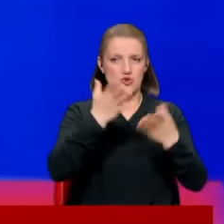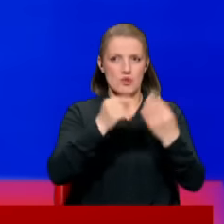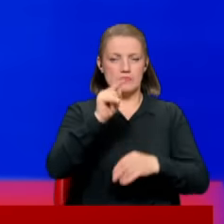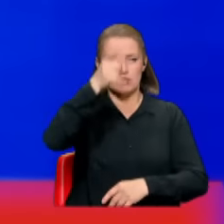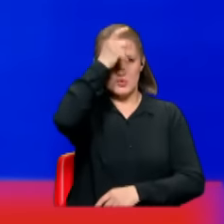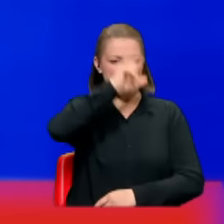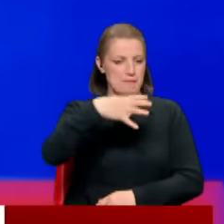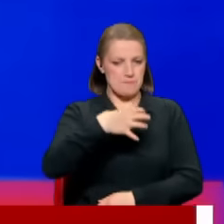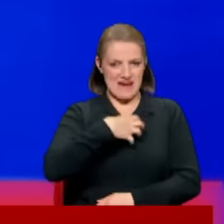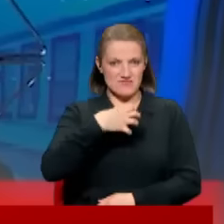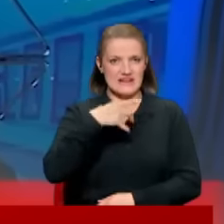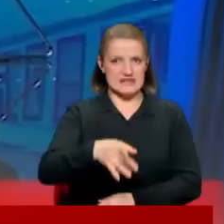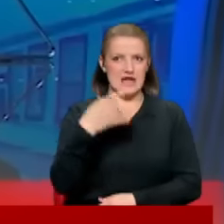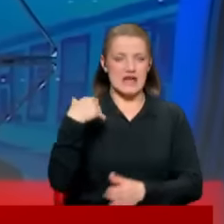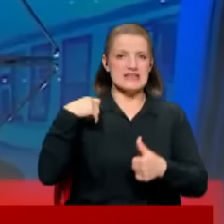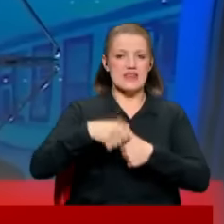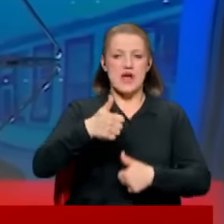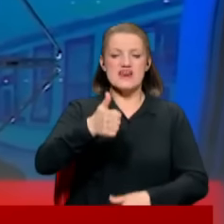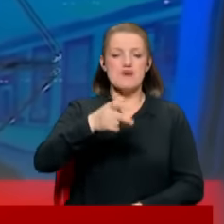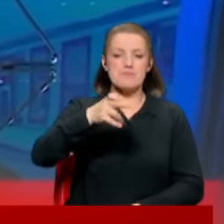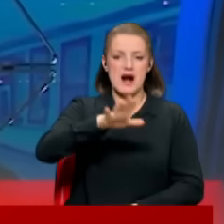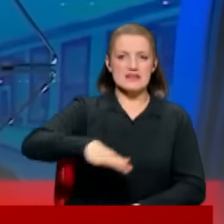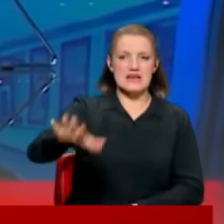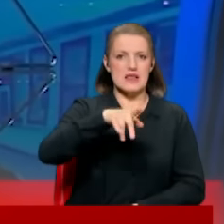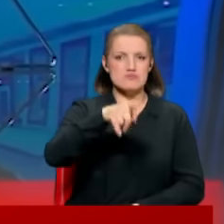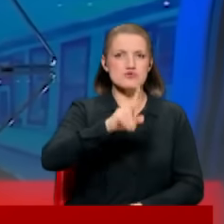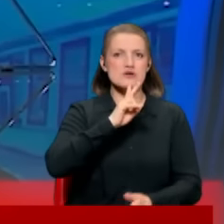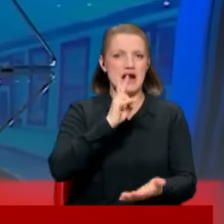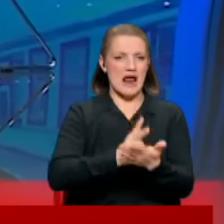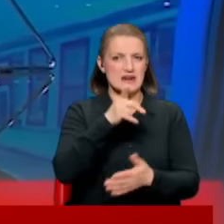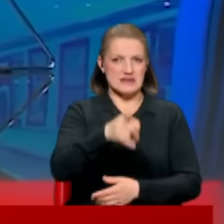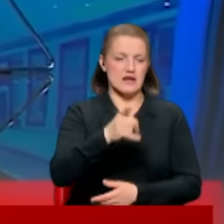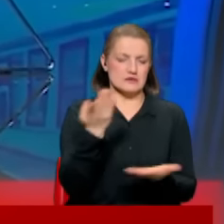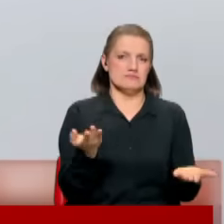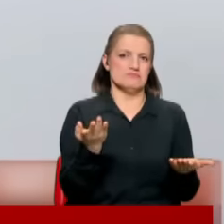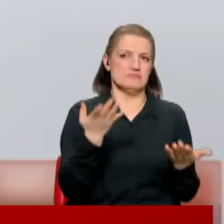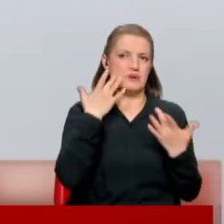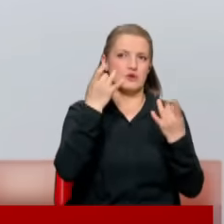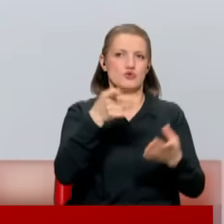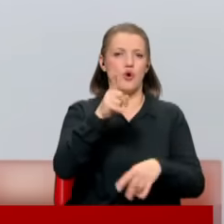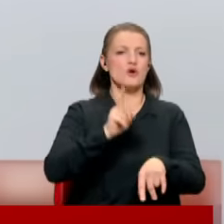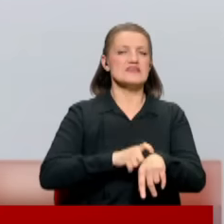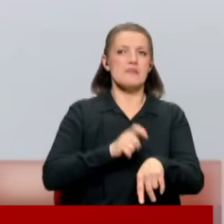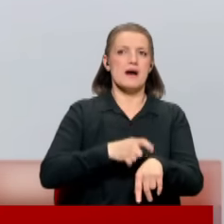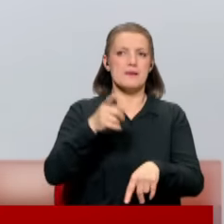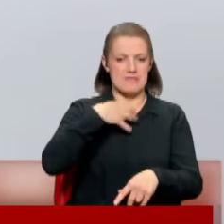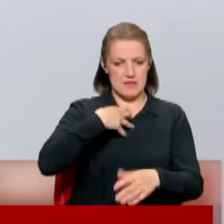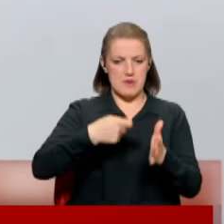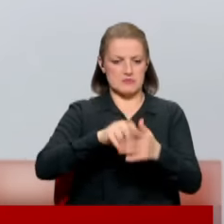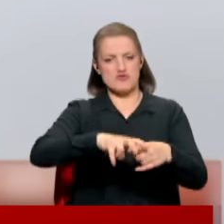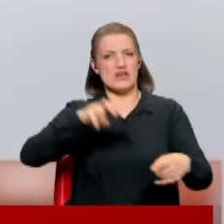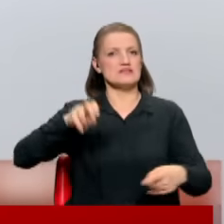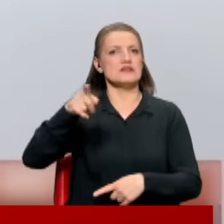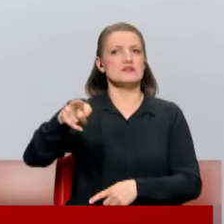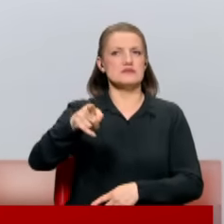ülkenin menfaati ise Yeniden Refah Partili seçmenimiz bu iraden yana tavrını koyacaktır. O zaman o benim lehime çekilsin. İktidar